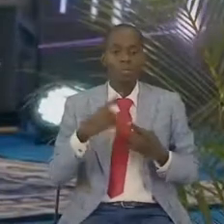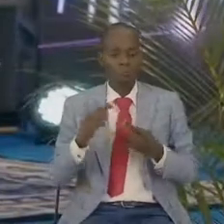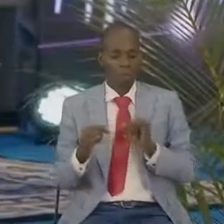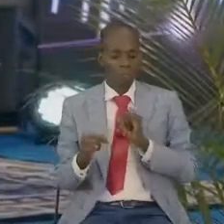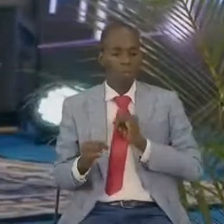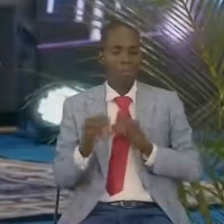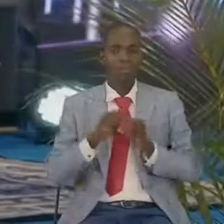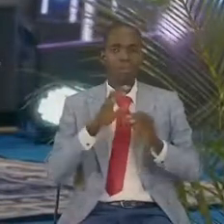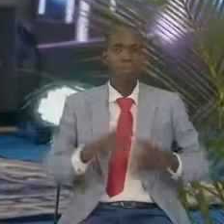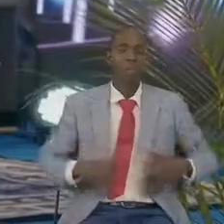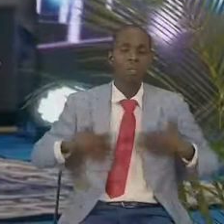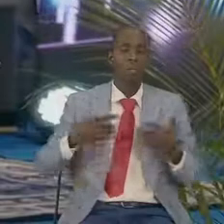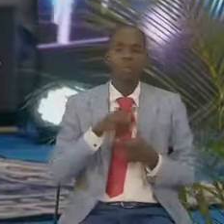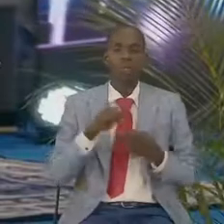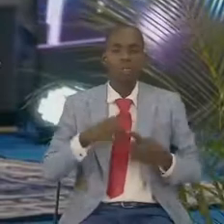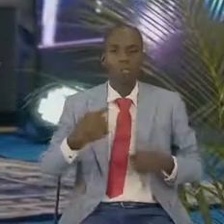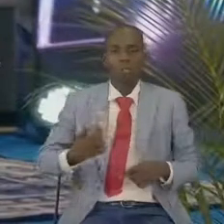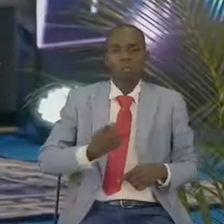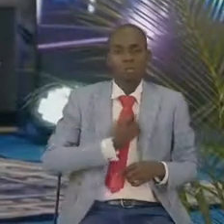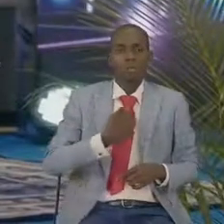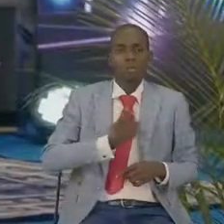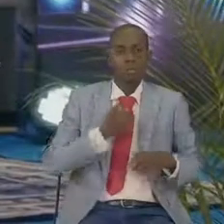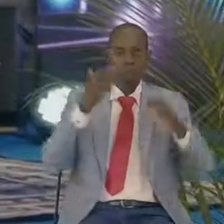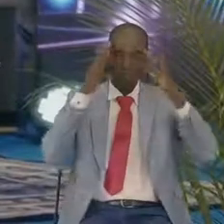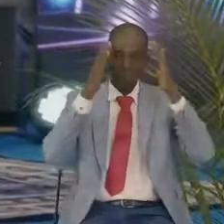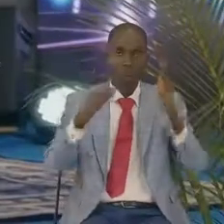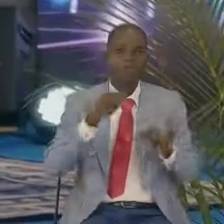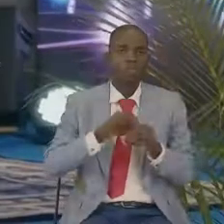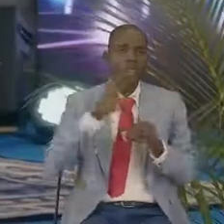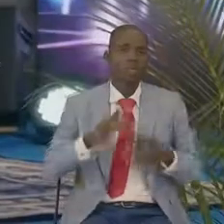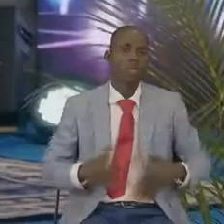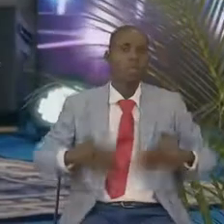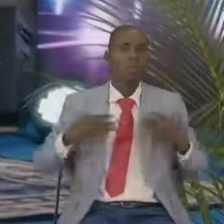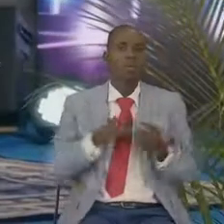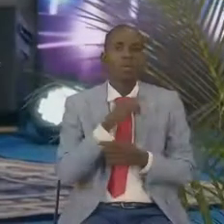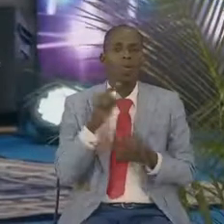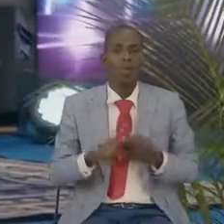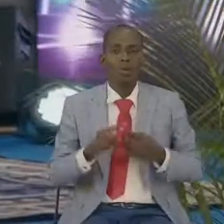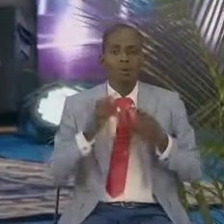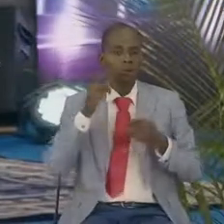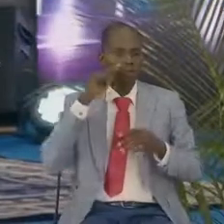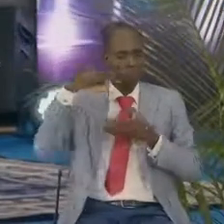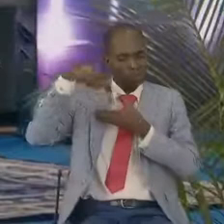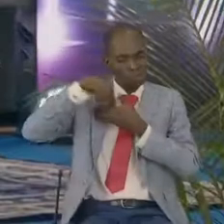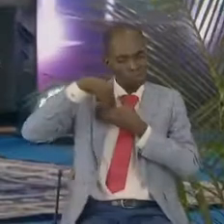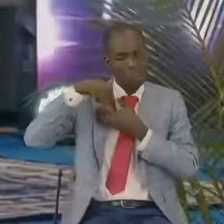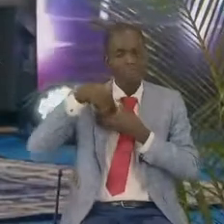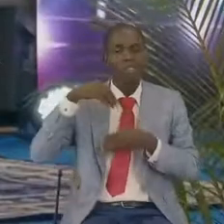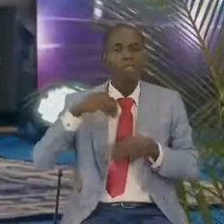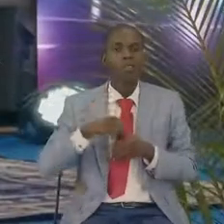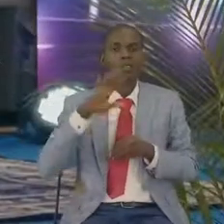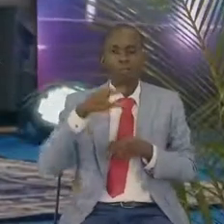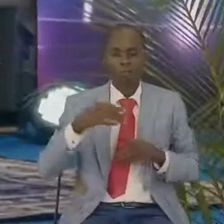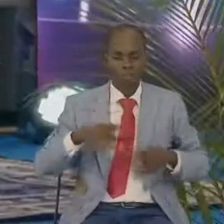lorsque la vie égocentrique de ta vie, lorsque tu passes tout le temps à regarder